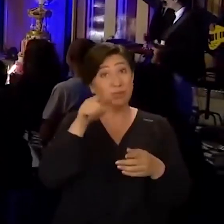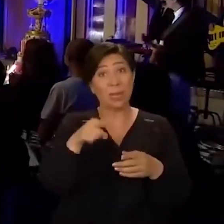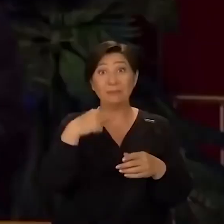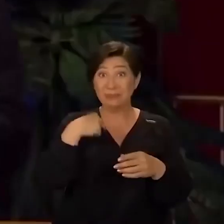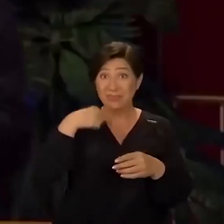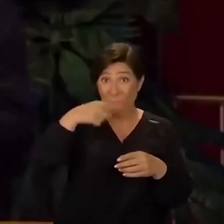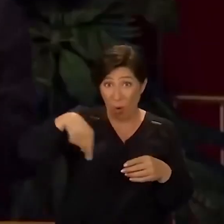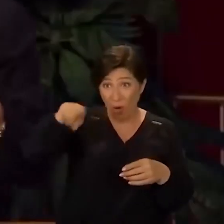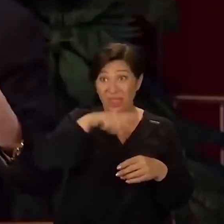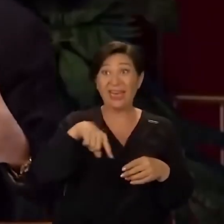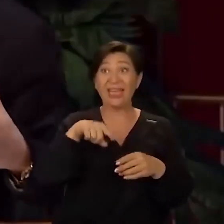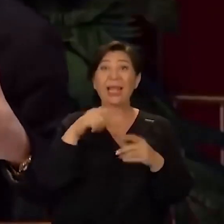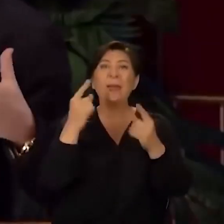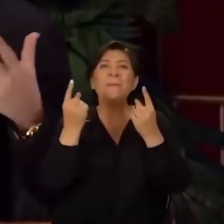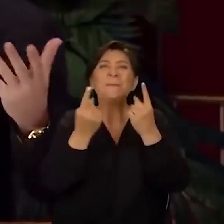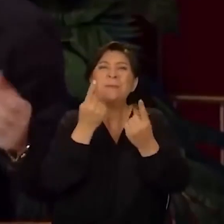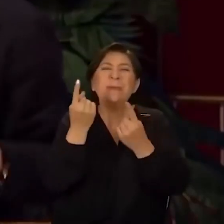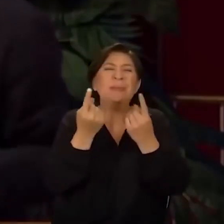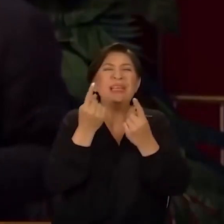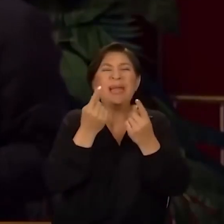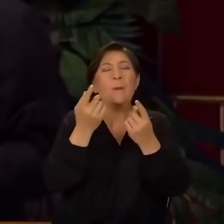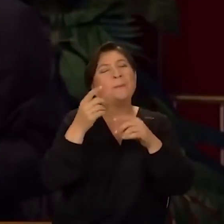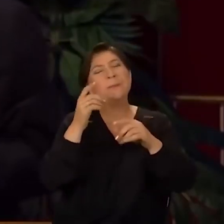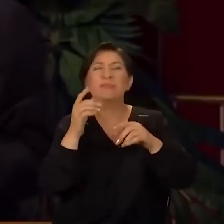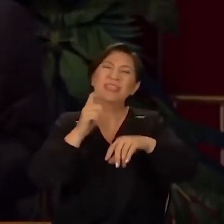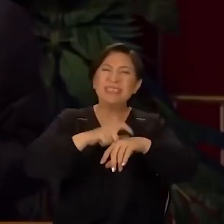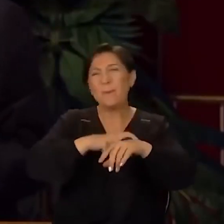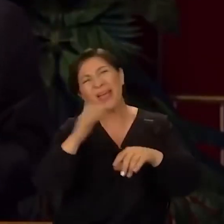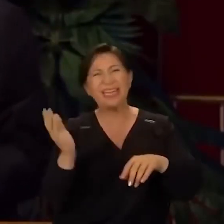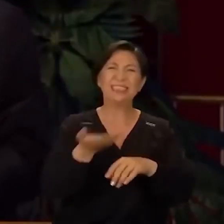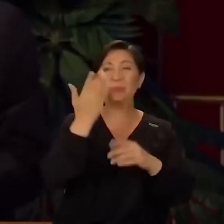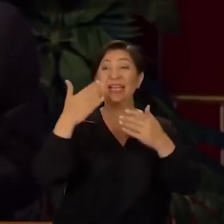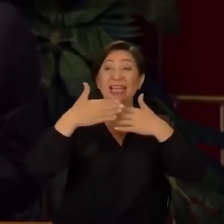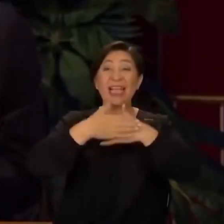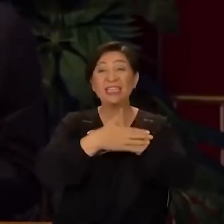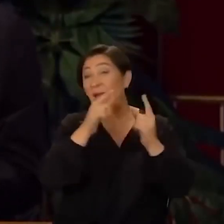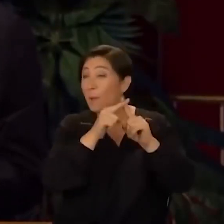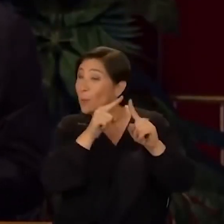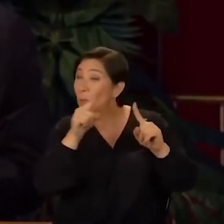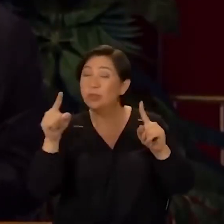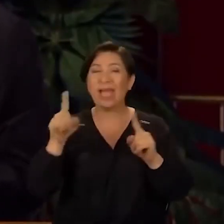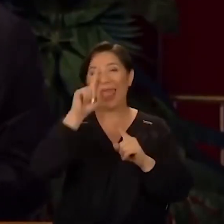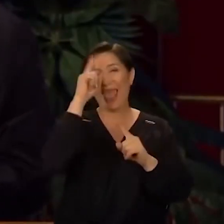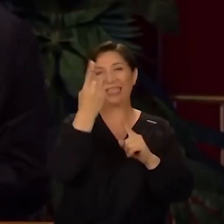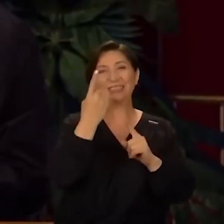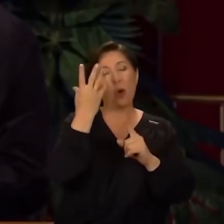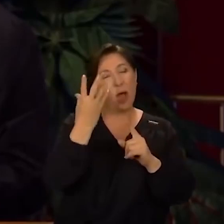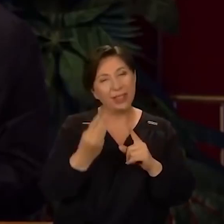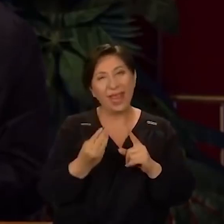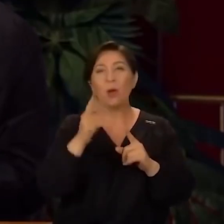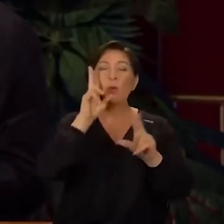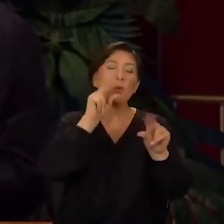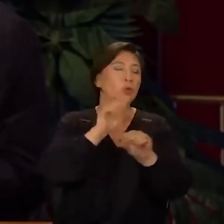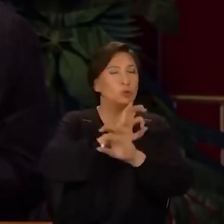Biz onları bir bir nevi meşgul etmeye çalışıyoruz ya da geceler boyunca Yalnızlık